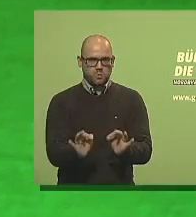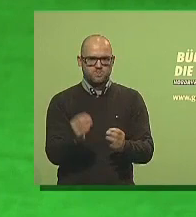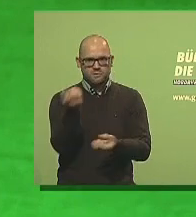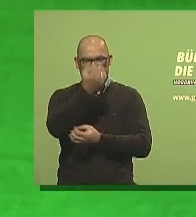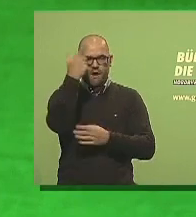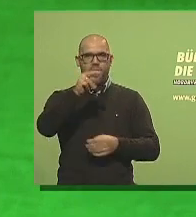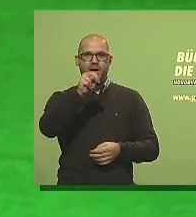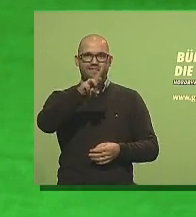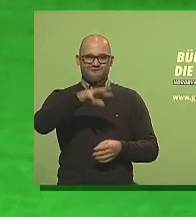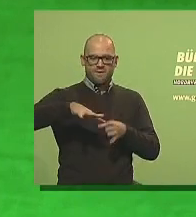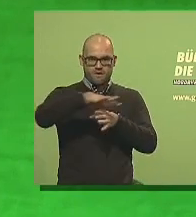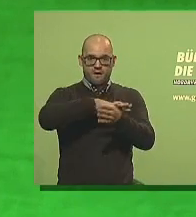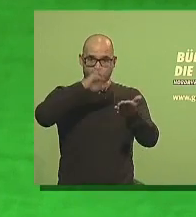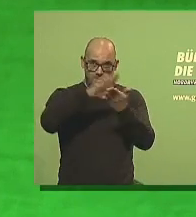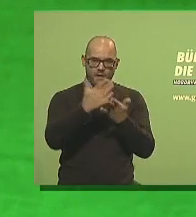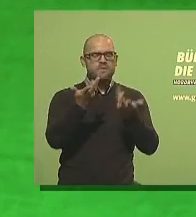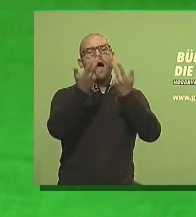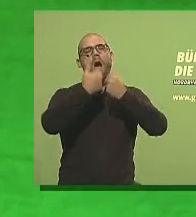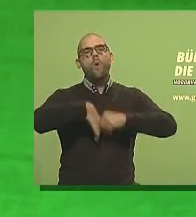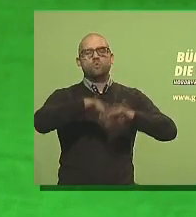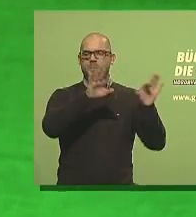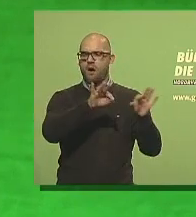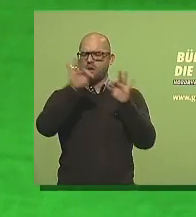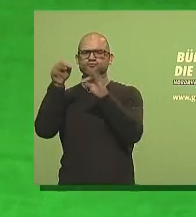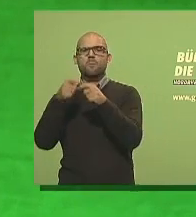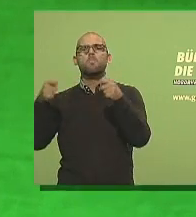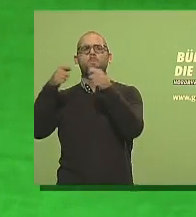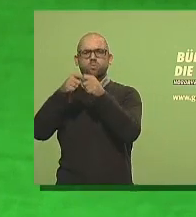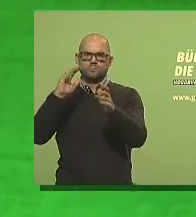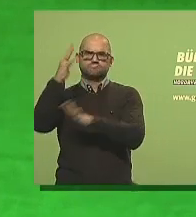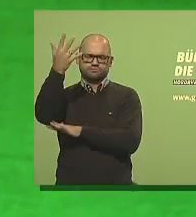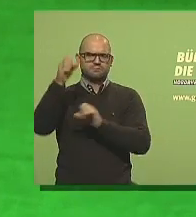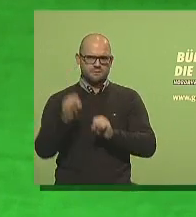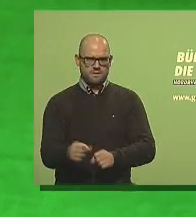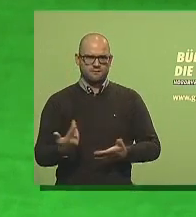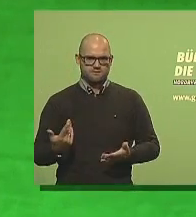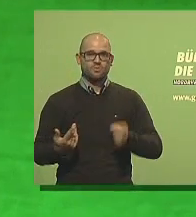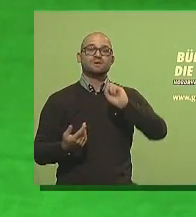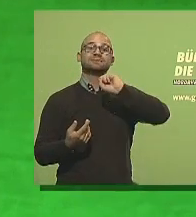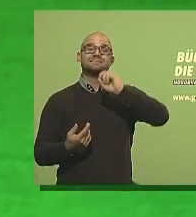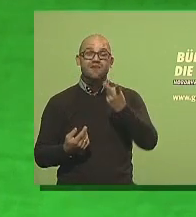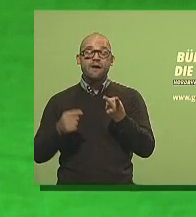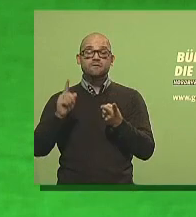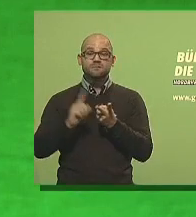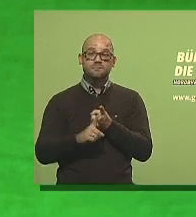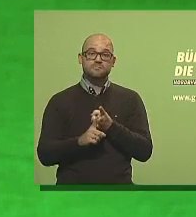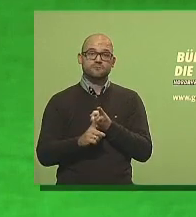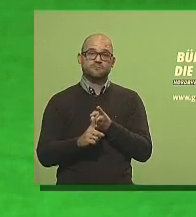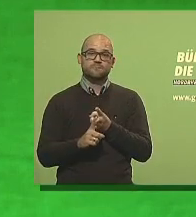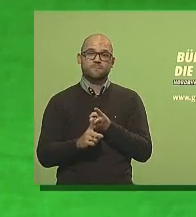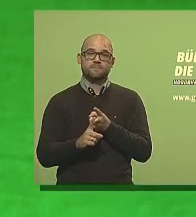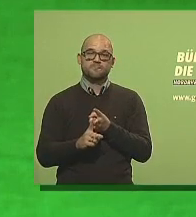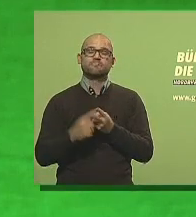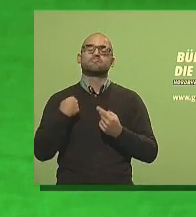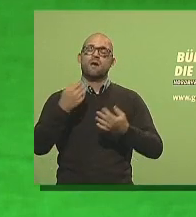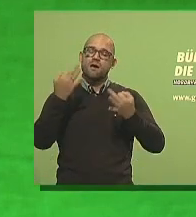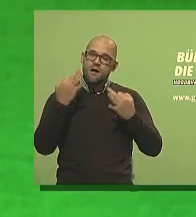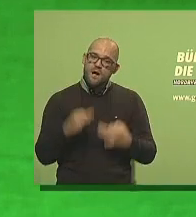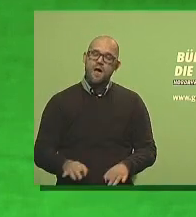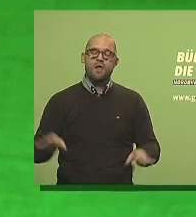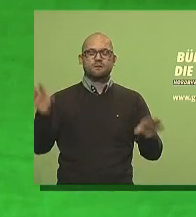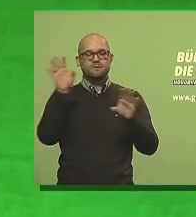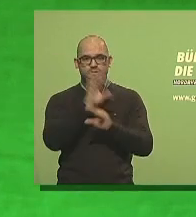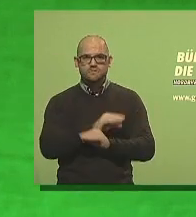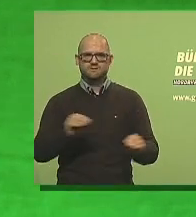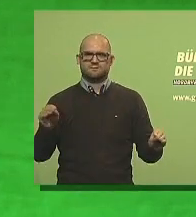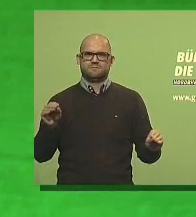auch. Die können es anders, also können wir es besser. Und zweitens brauchen wir ein verdammt gutes,